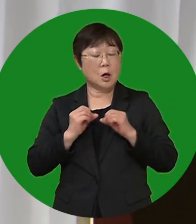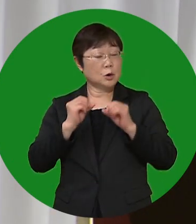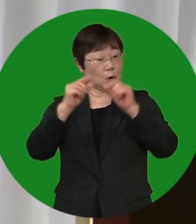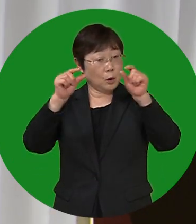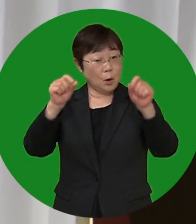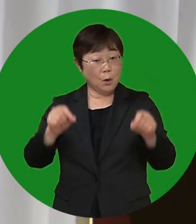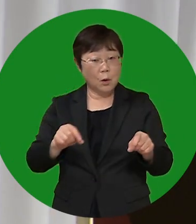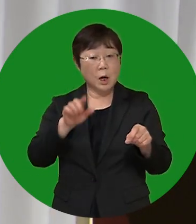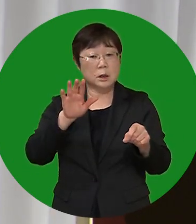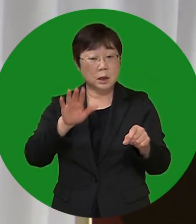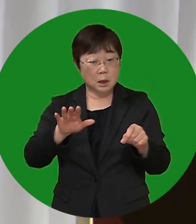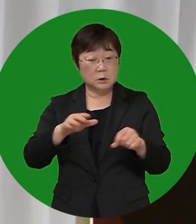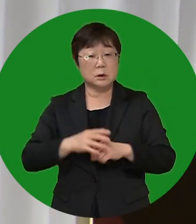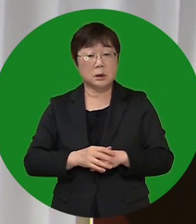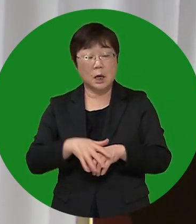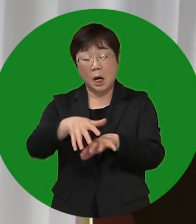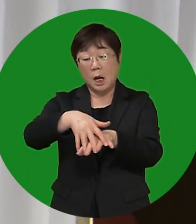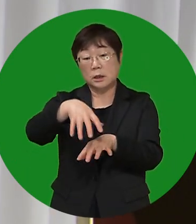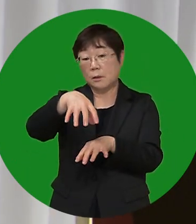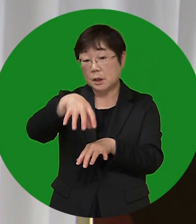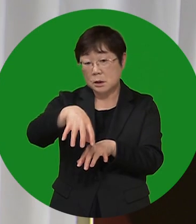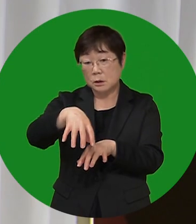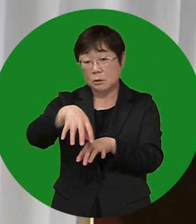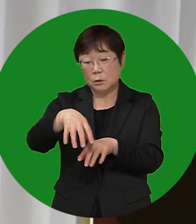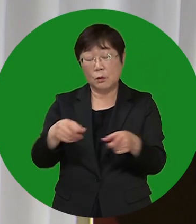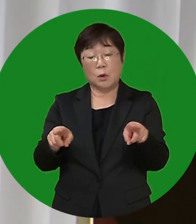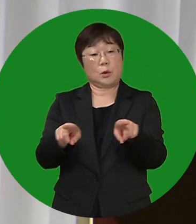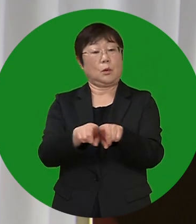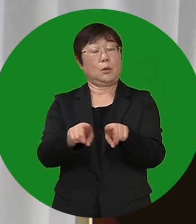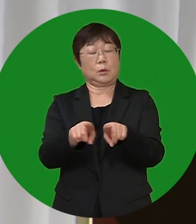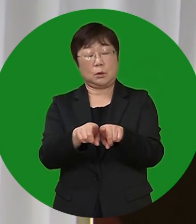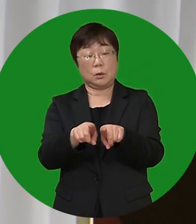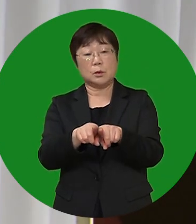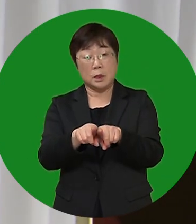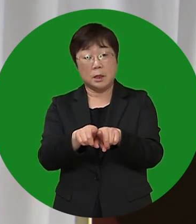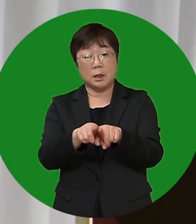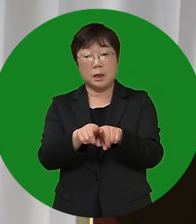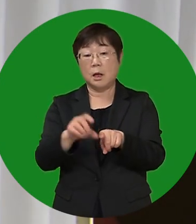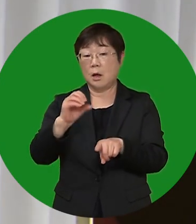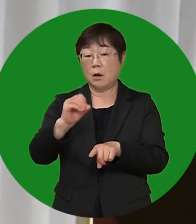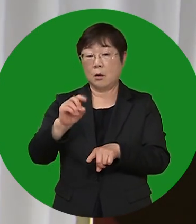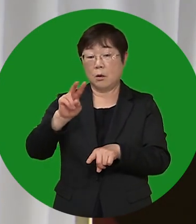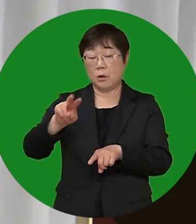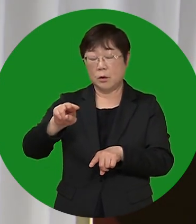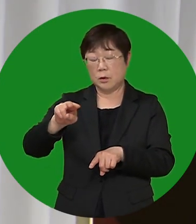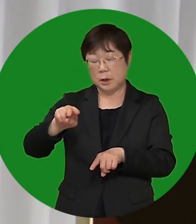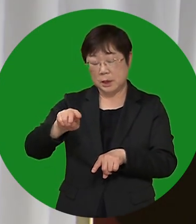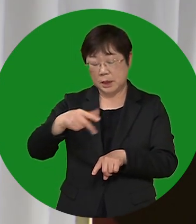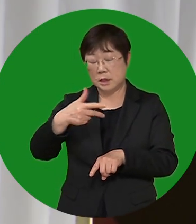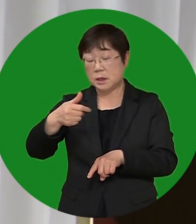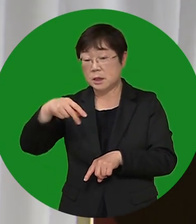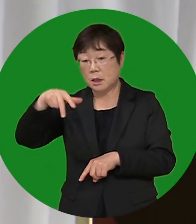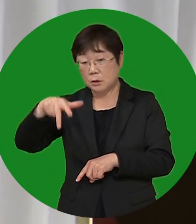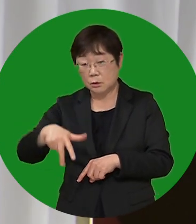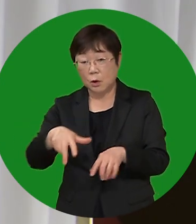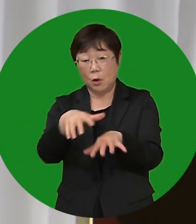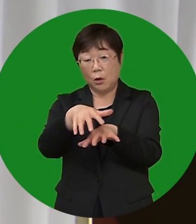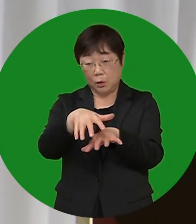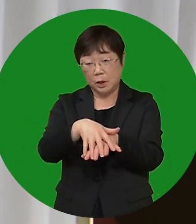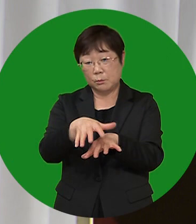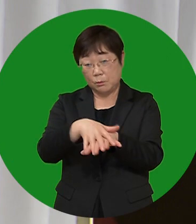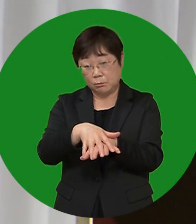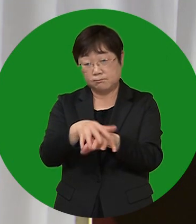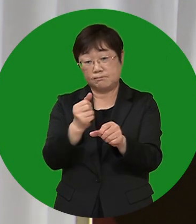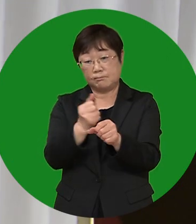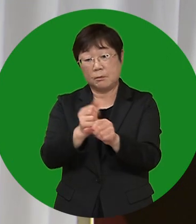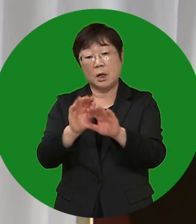と8日にある畑ばさんと共闘してオリジナルの打ち掛けを